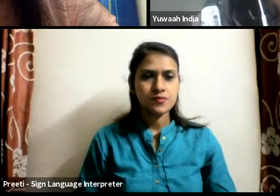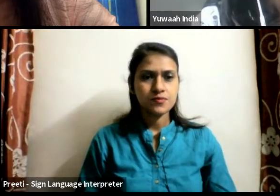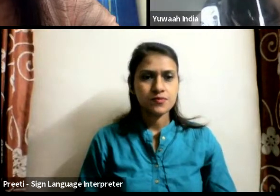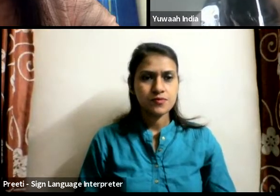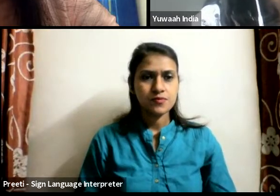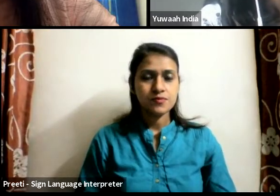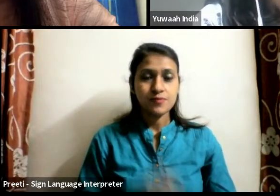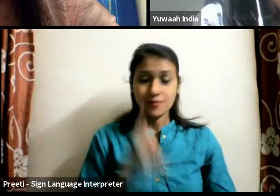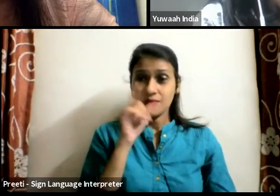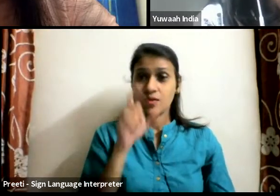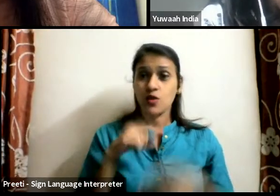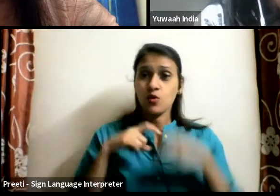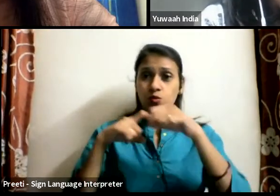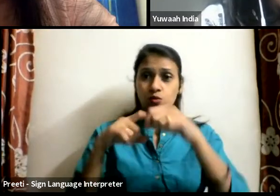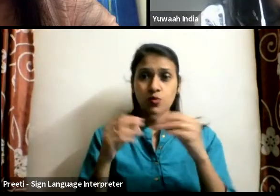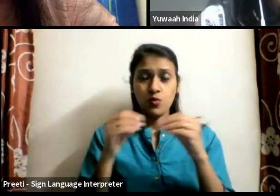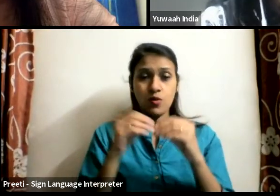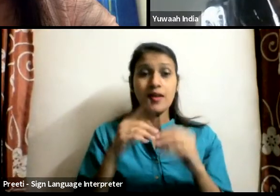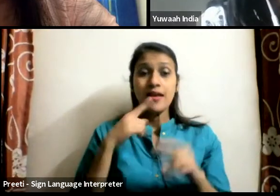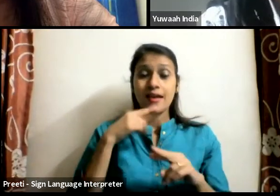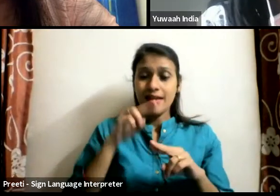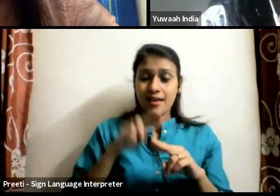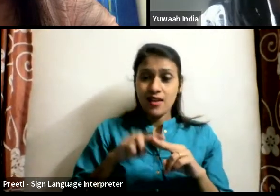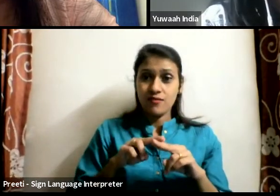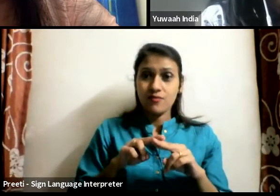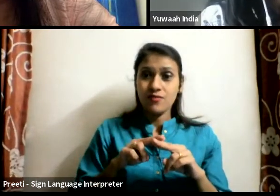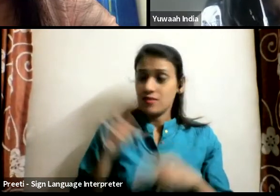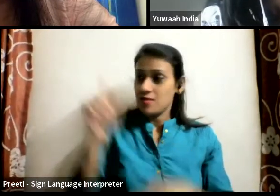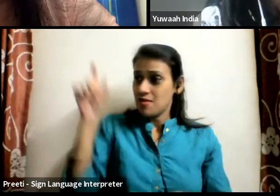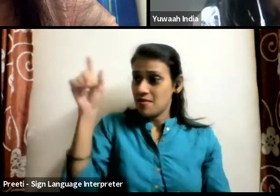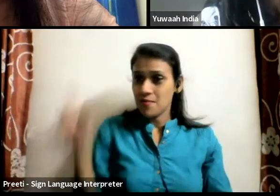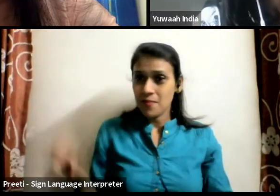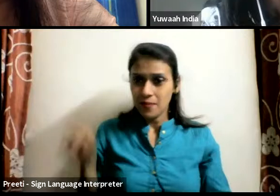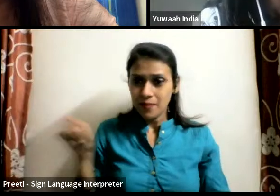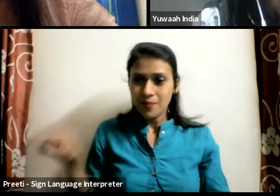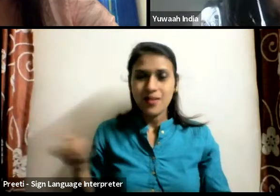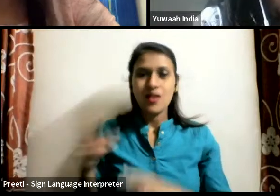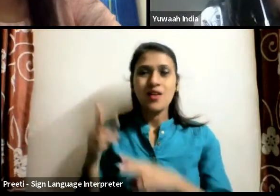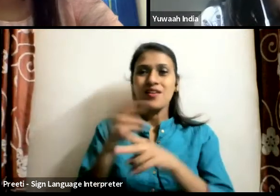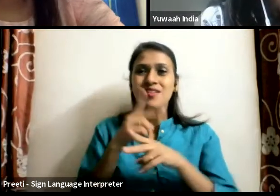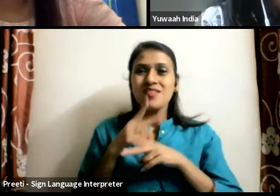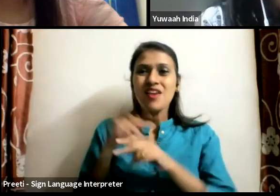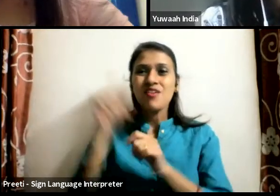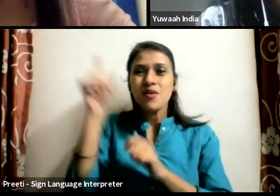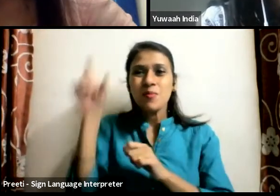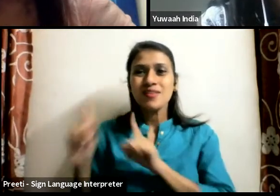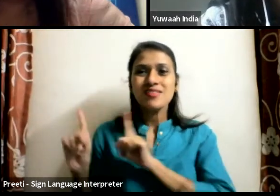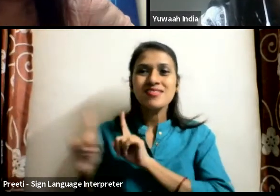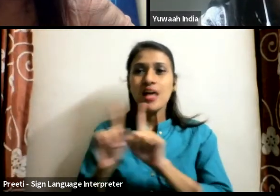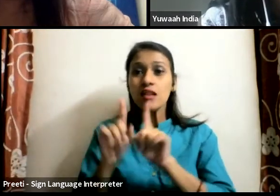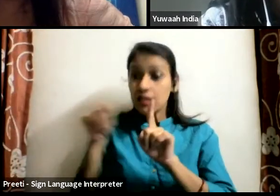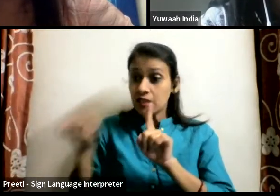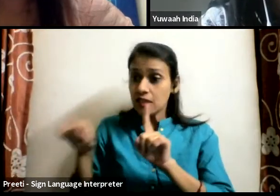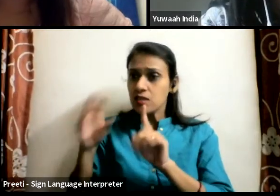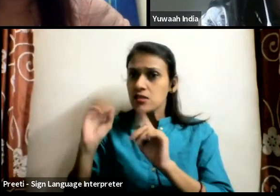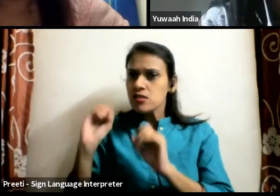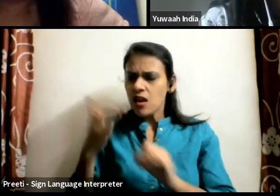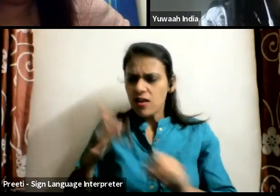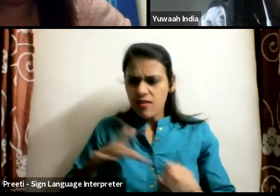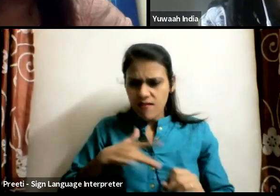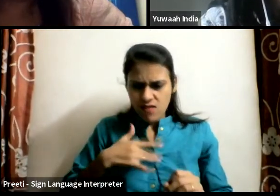केयर टेकर कोविड सिम्टम्स डिस्प्ले करना शुरू करता है? ओके, सो जैसे आप अगर किसी